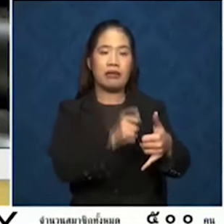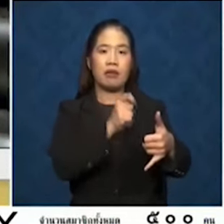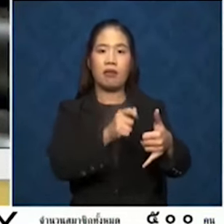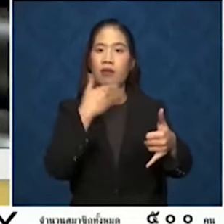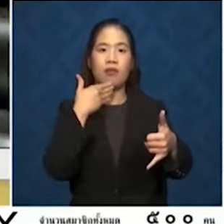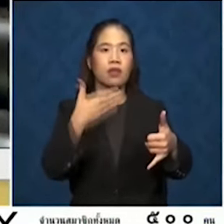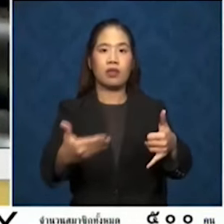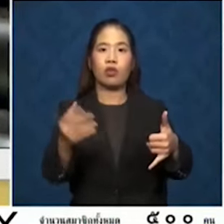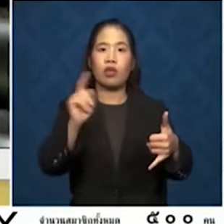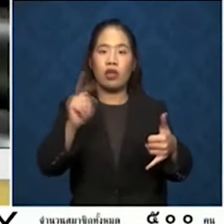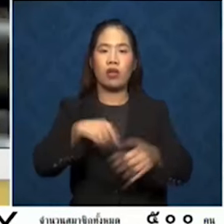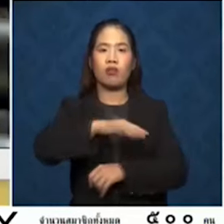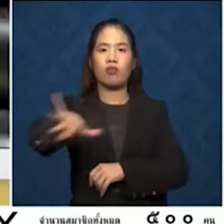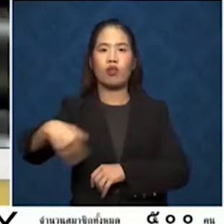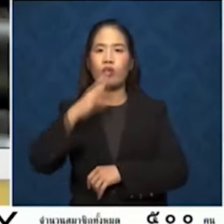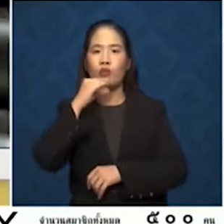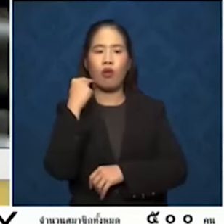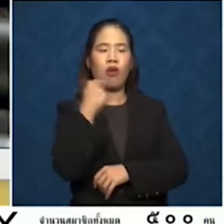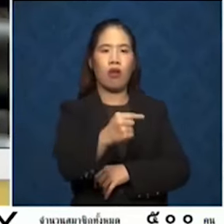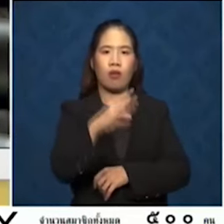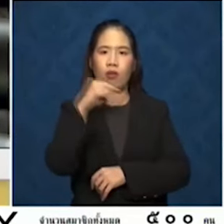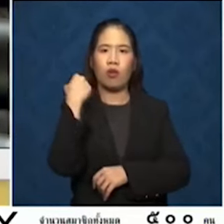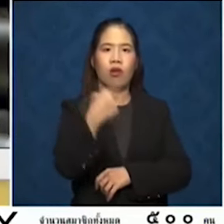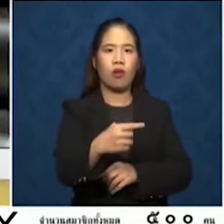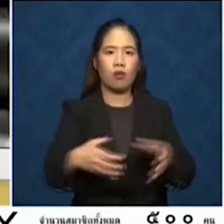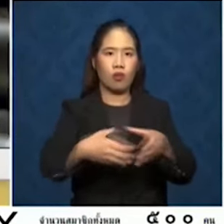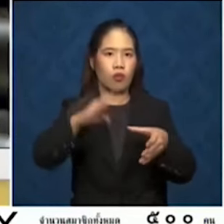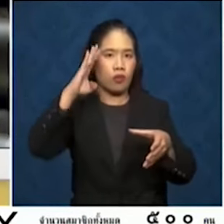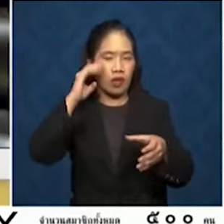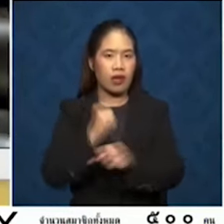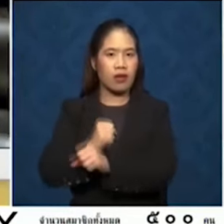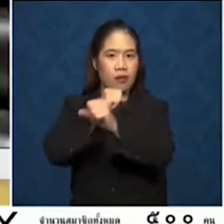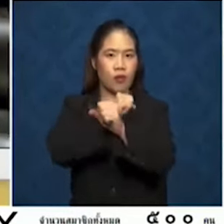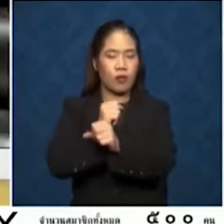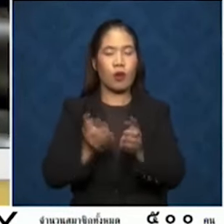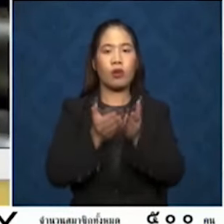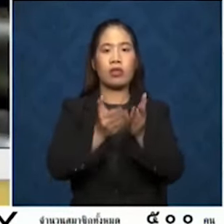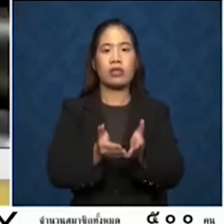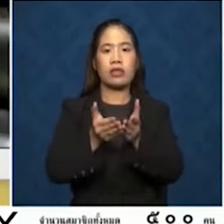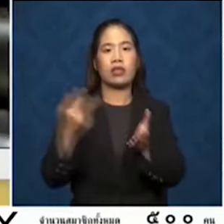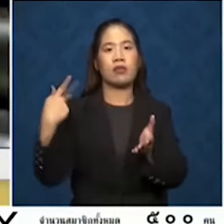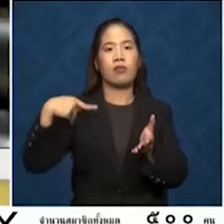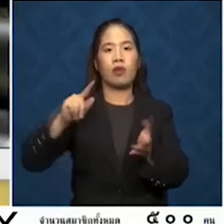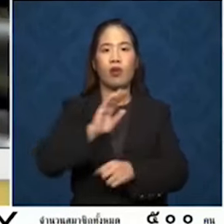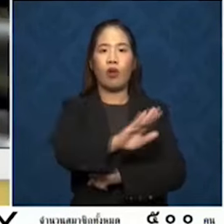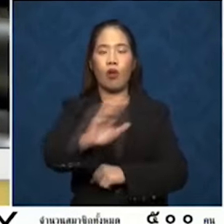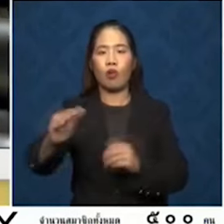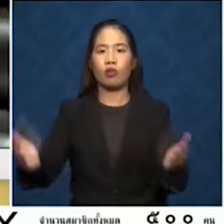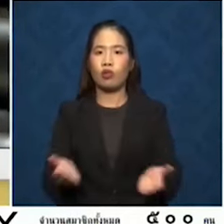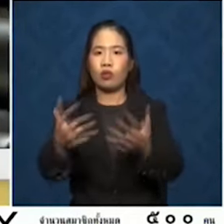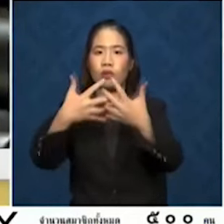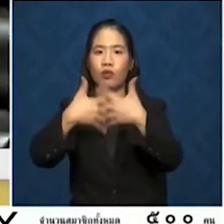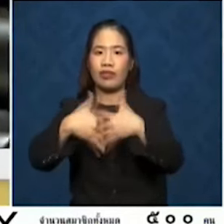ว่าพวกผมน้อยฆ่ากองทัพและการปกป้องเรือฟรีเกตที่มีคุณูปการต่อประเทศไทยส่งเสริมอุตสาหกรรมการต่อ